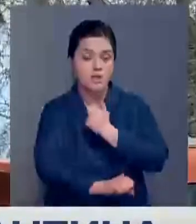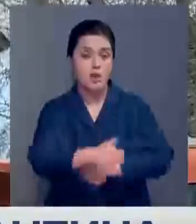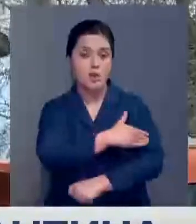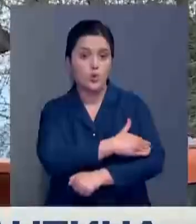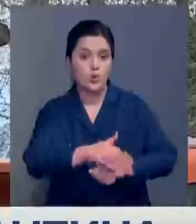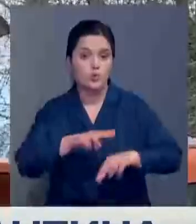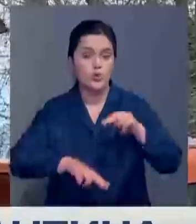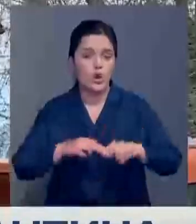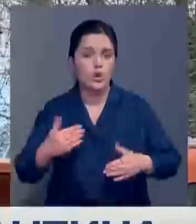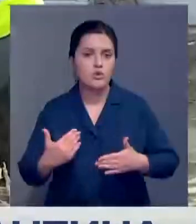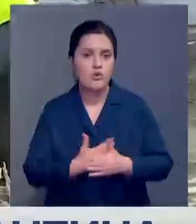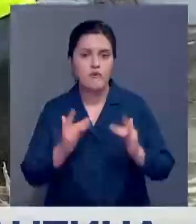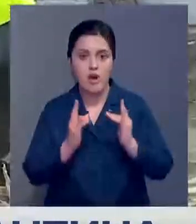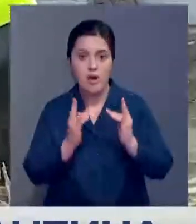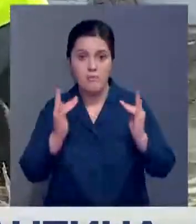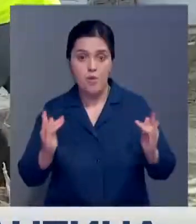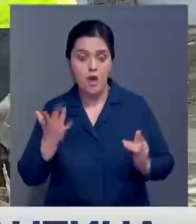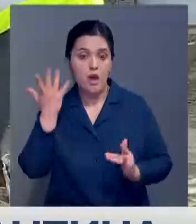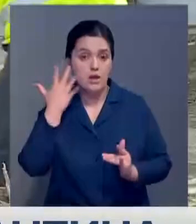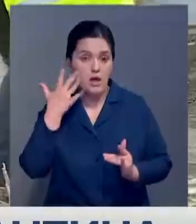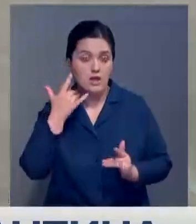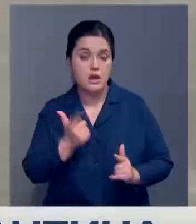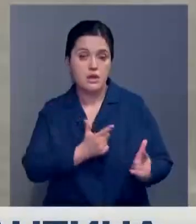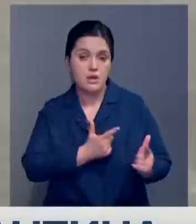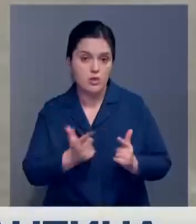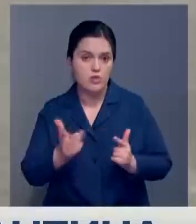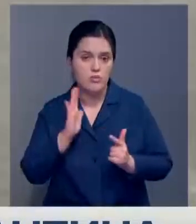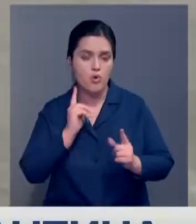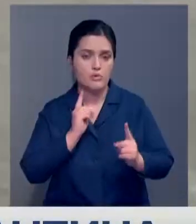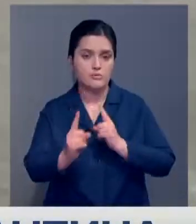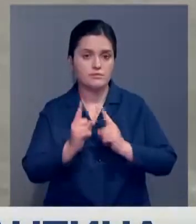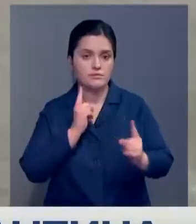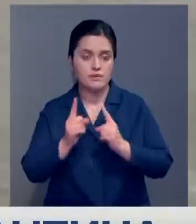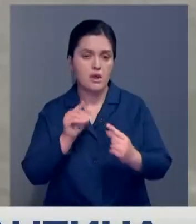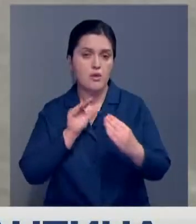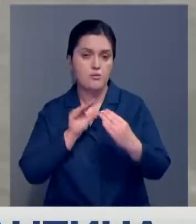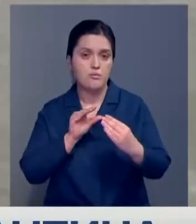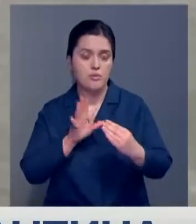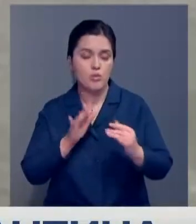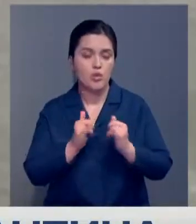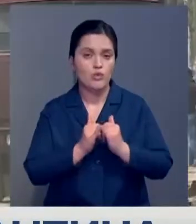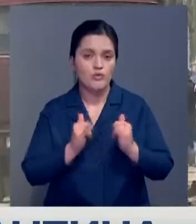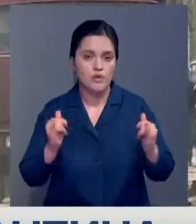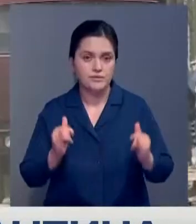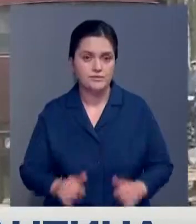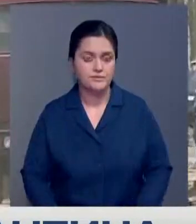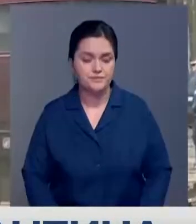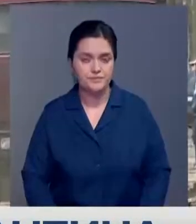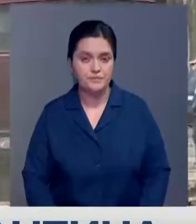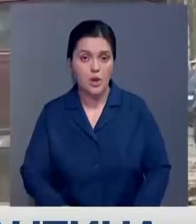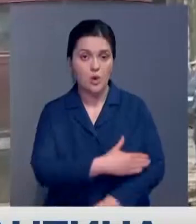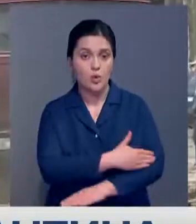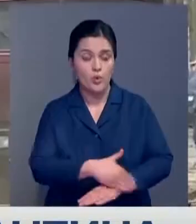строится новый мост. Как только его сдадут в эксплуатацию, поток автомобилей здесь значительно увеличится. На улице